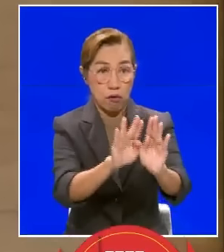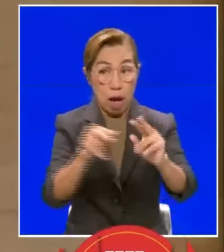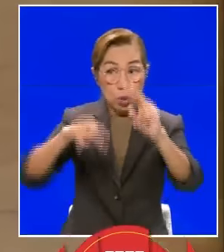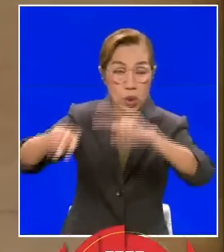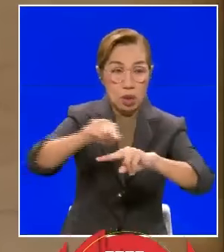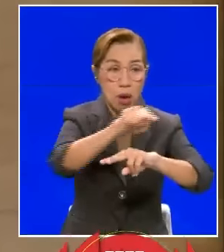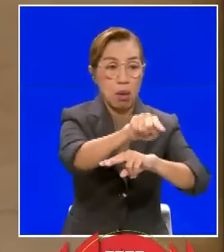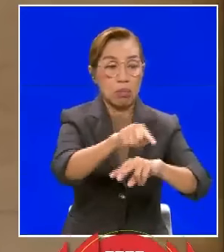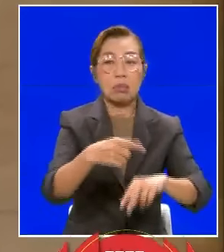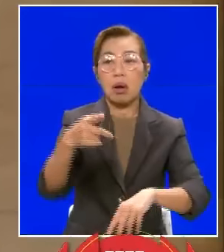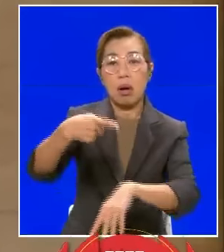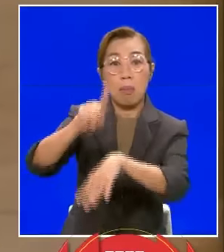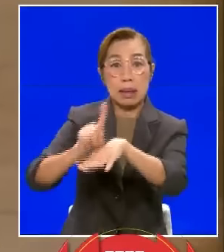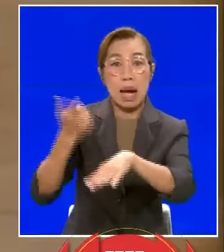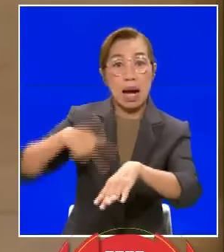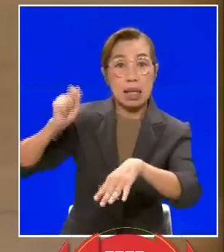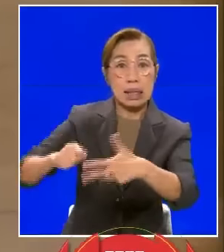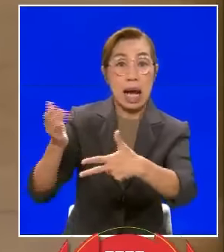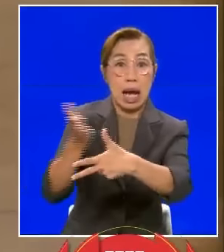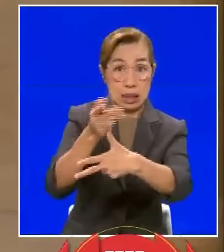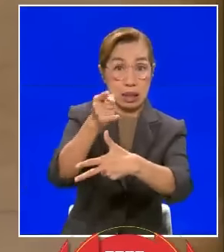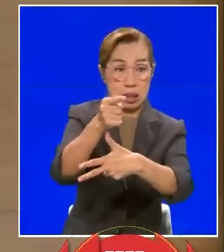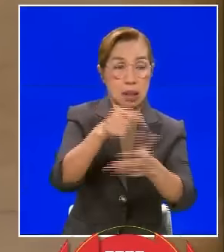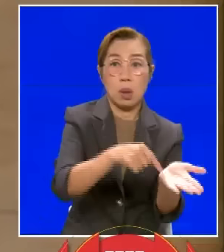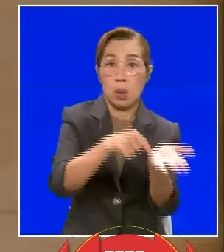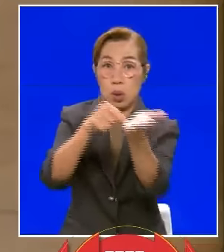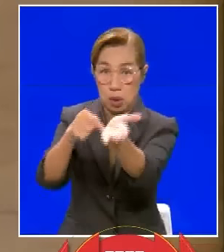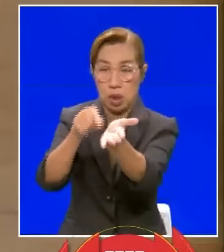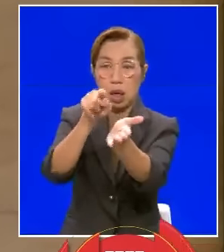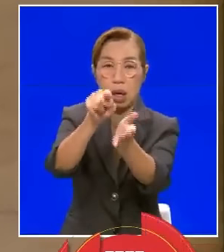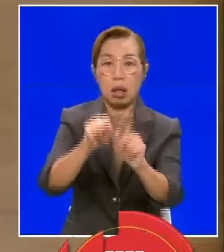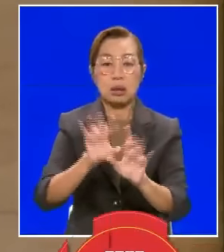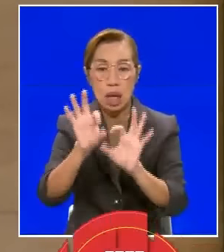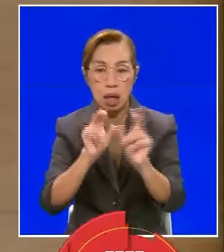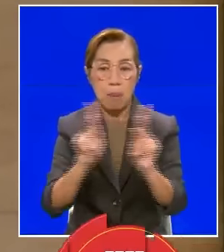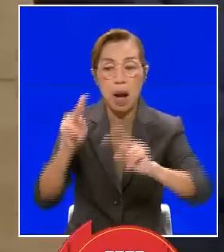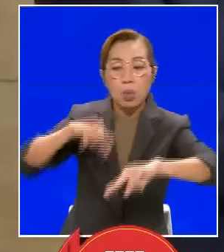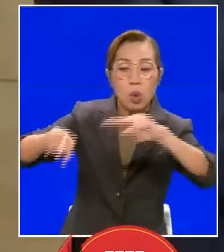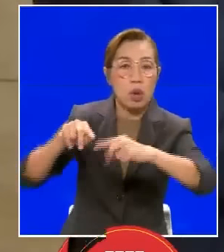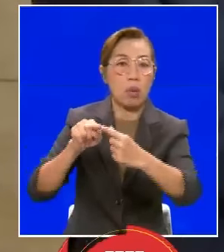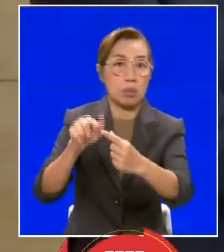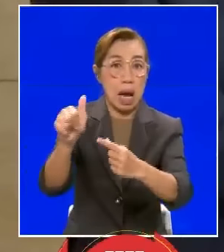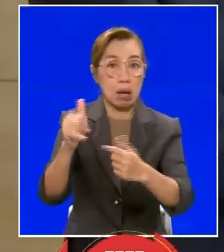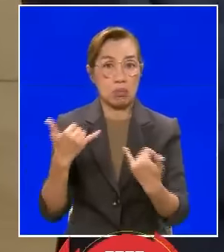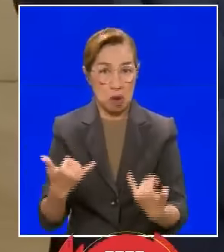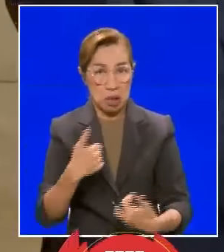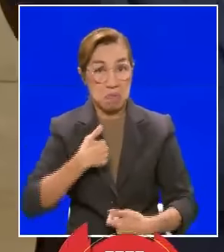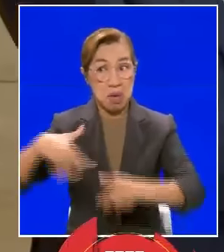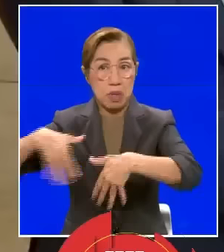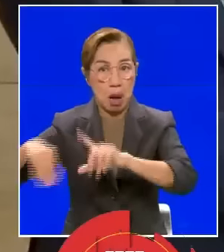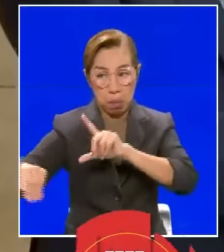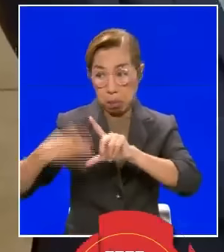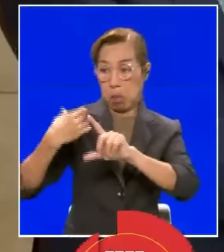ขึ้นมาไต่สวนต่อไปตอนนี้มีประชาชนทยอยส่งข้อมูลมาให้อย่างต่อเนื่องแล้วก็มีหลายคนติดต่อมาเพื่อที่จะร่วมล